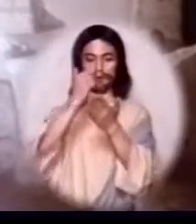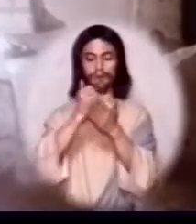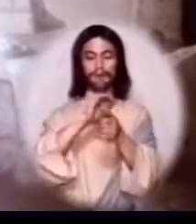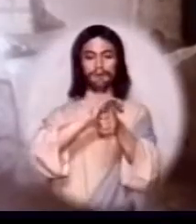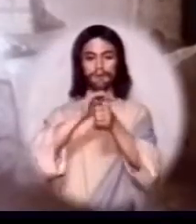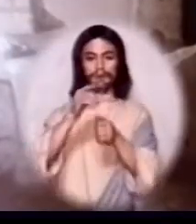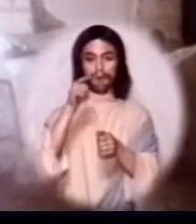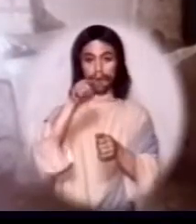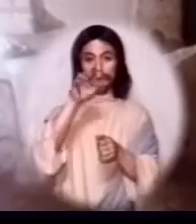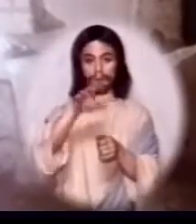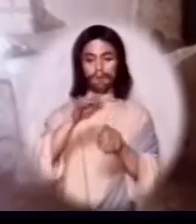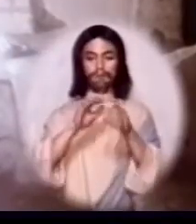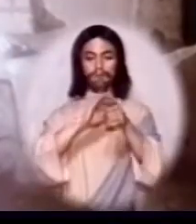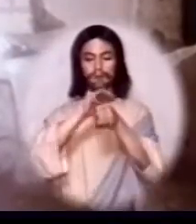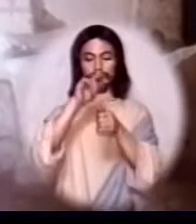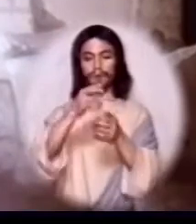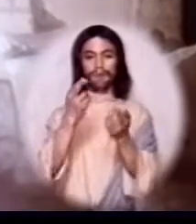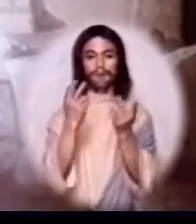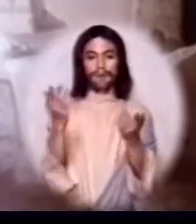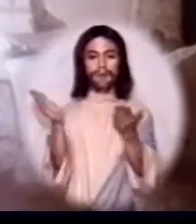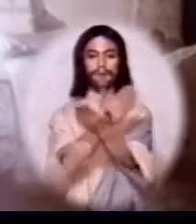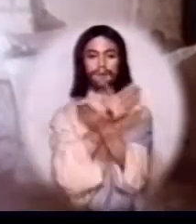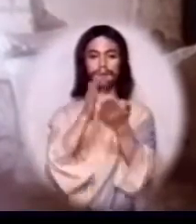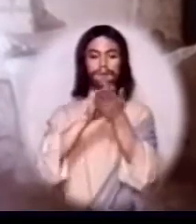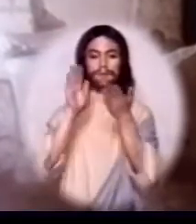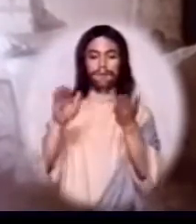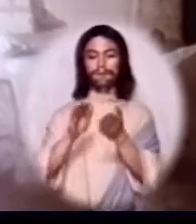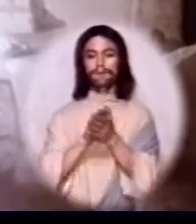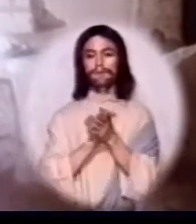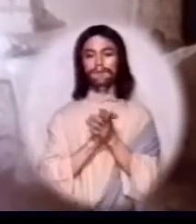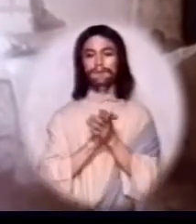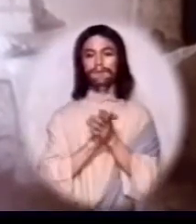예수 그리스도의 시체가 놓여 있었던 무덤은 비어 있습니다.